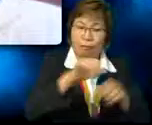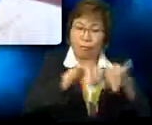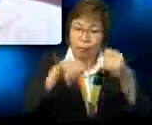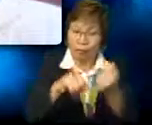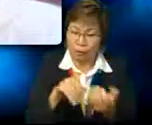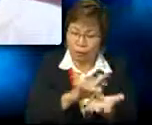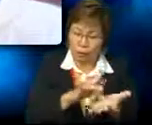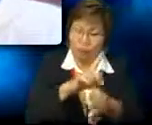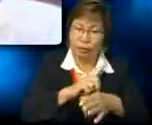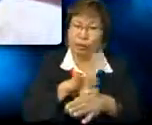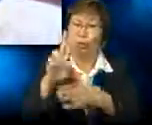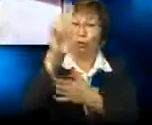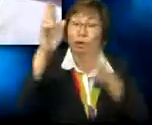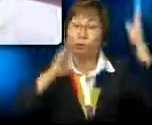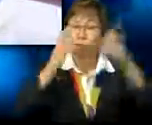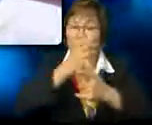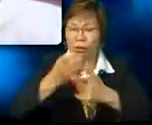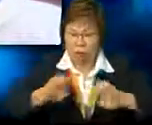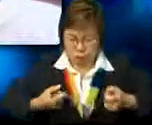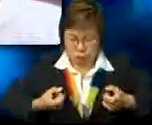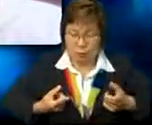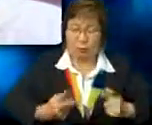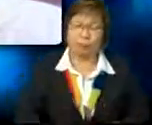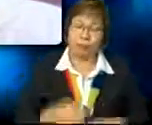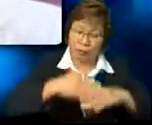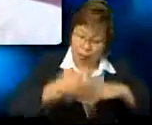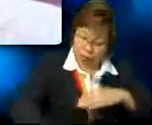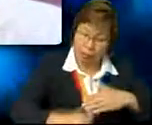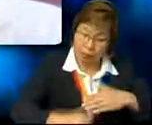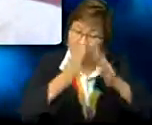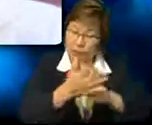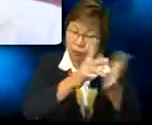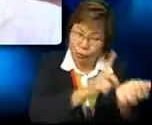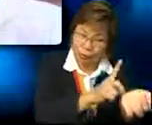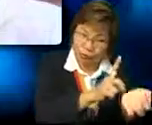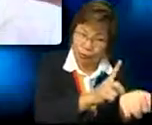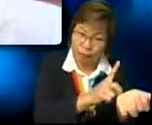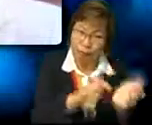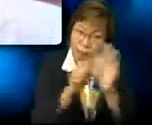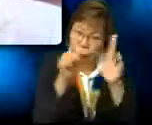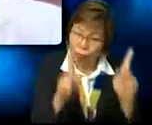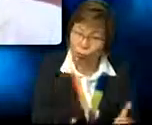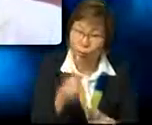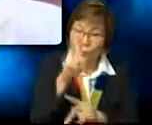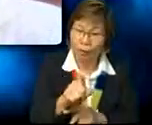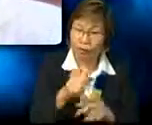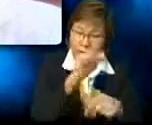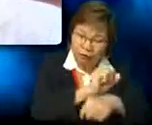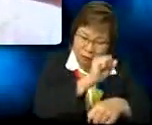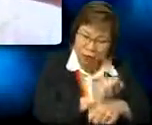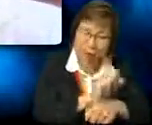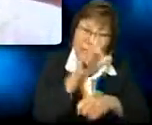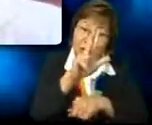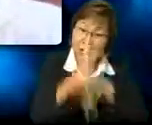ijazah perubatan di universiti tempatan ataupun swasta. Selepas menjadi doktor, seseorang itu haruslah bekerja